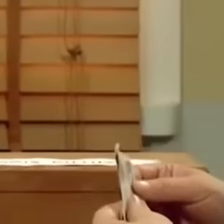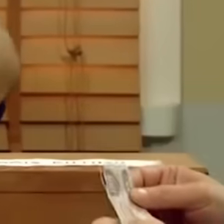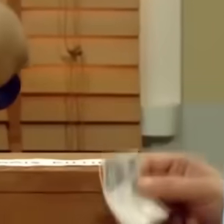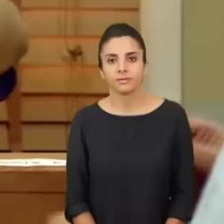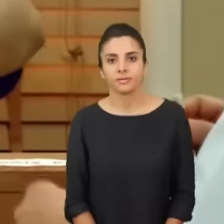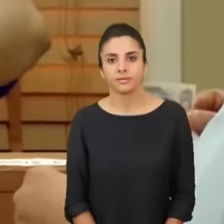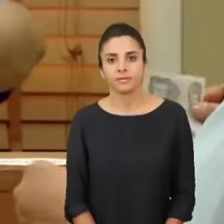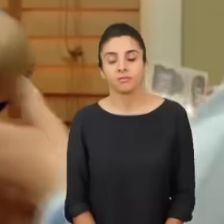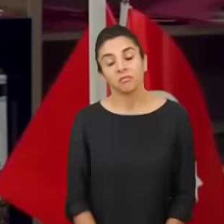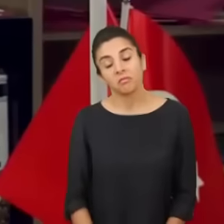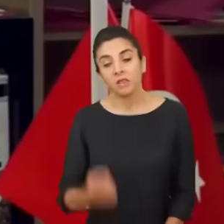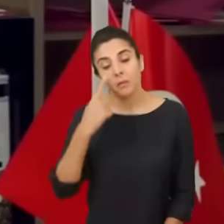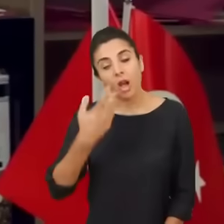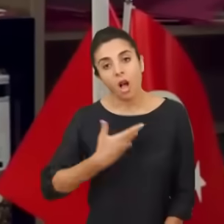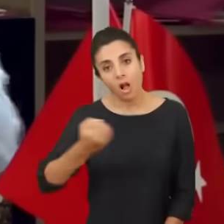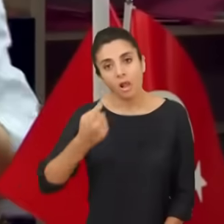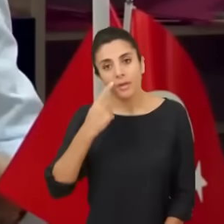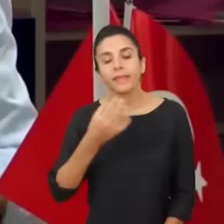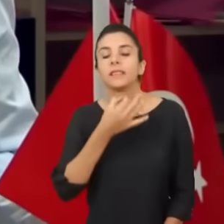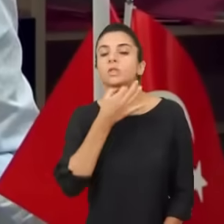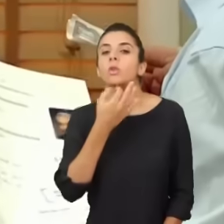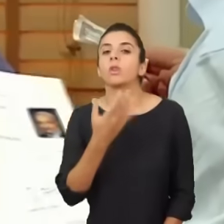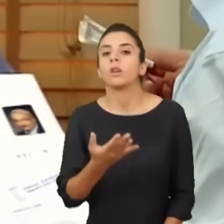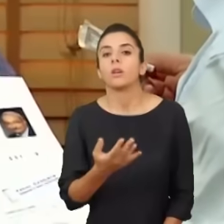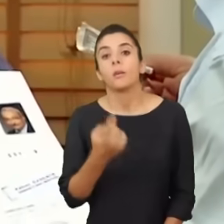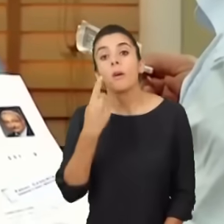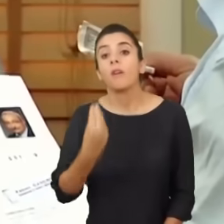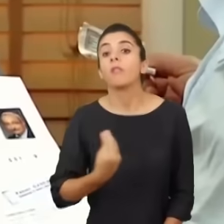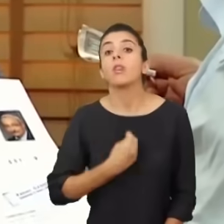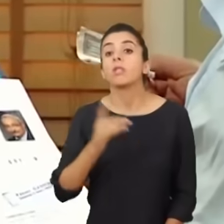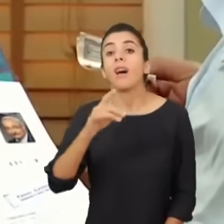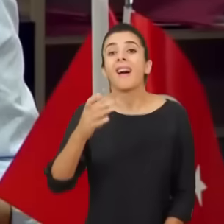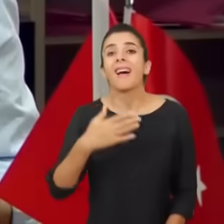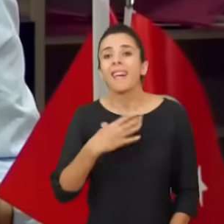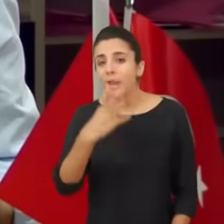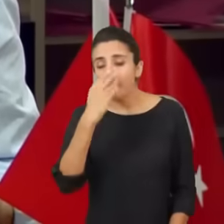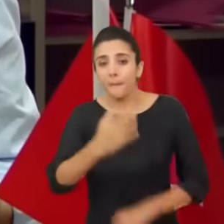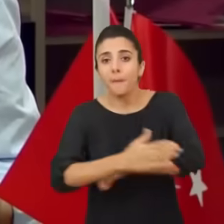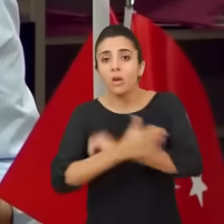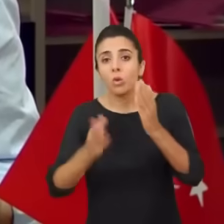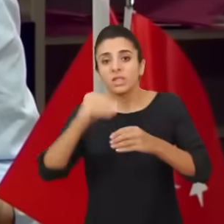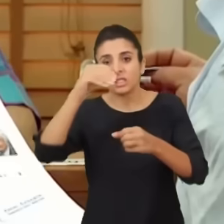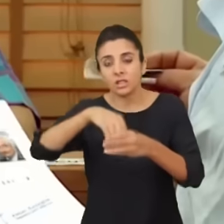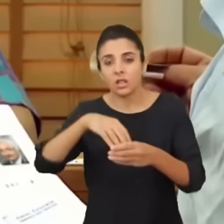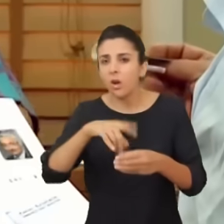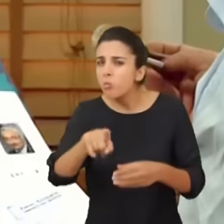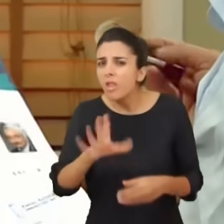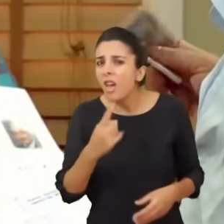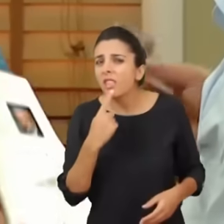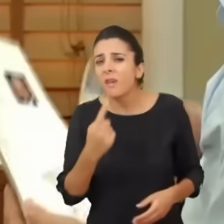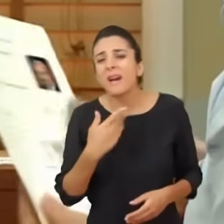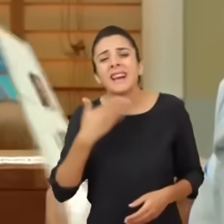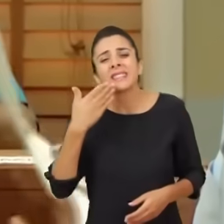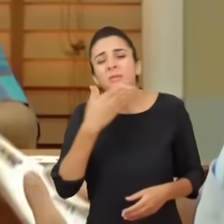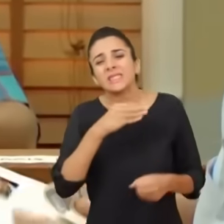çıkarttı. Al bakalım Ali. Sağ olun. Bana değil, o bağış kutusuna. Hayırdır? Muhtarım, bu ne böyle? Ya işte